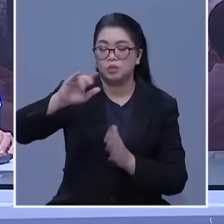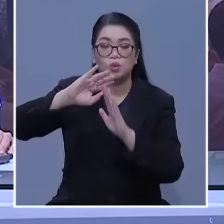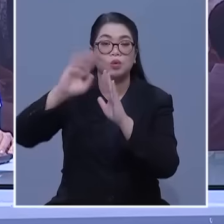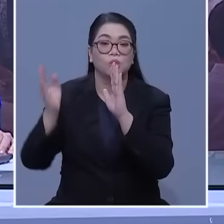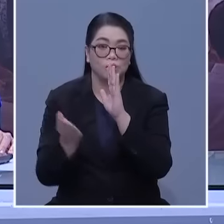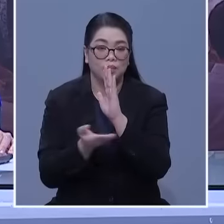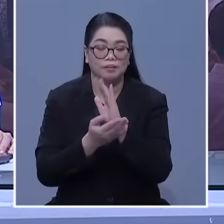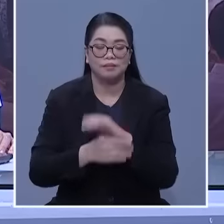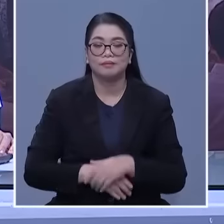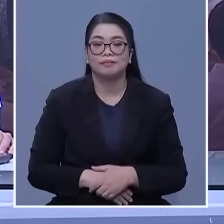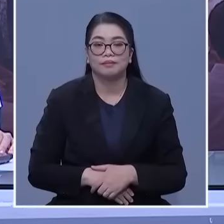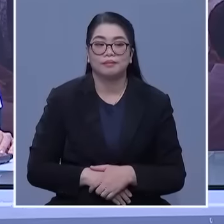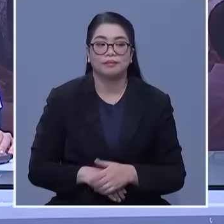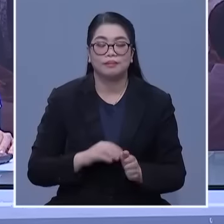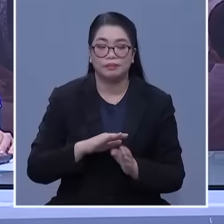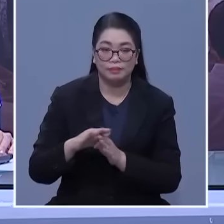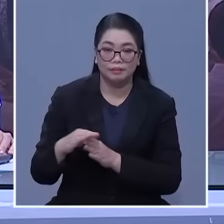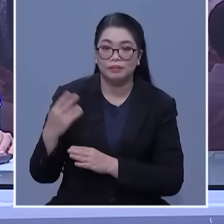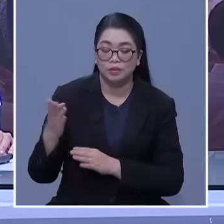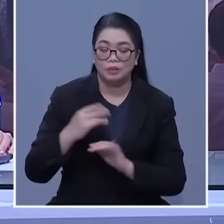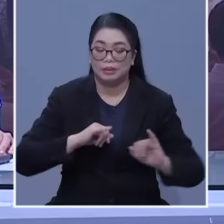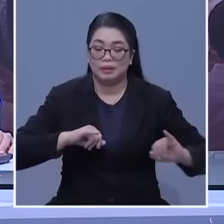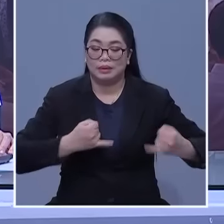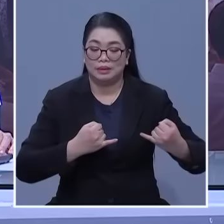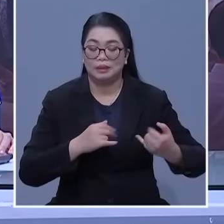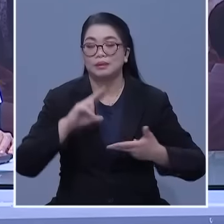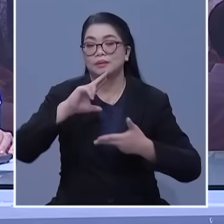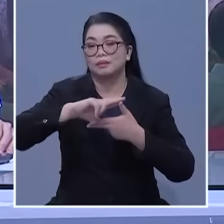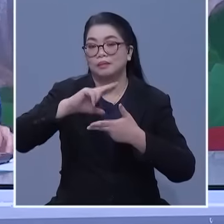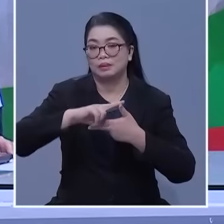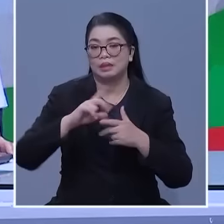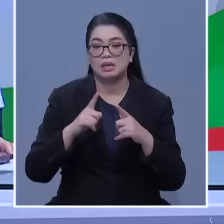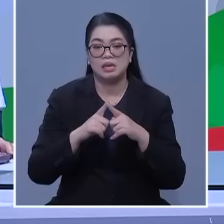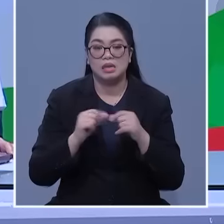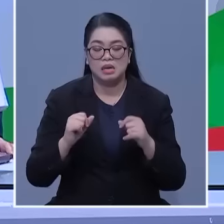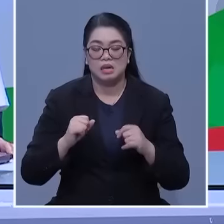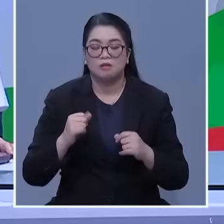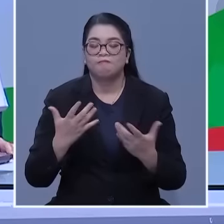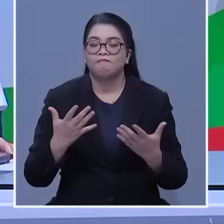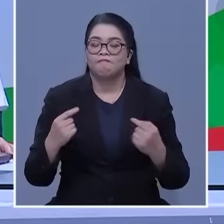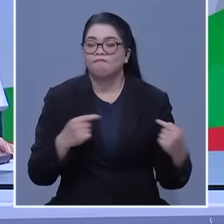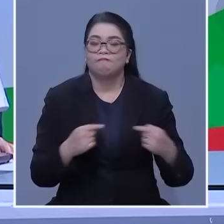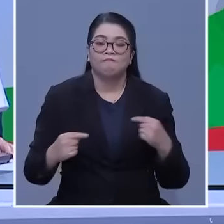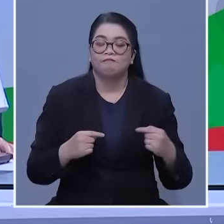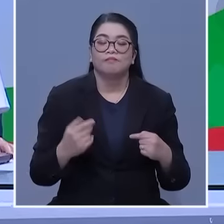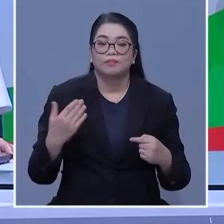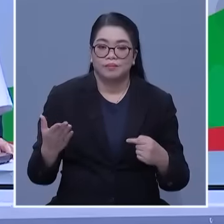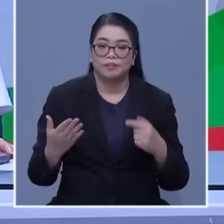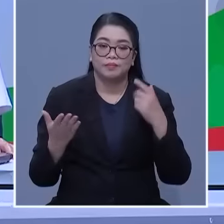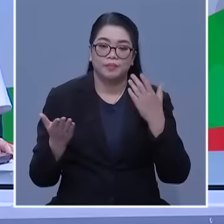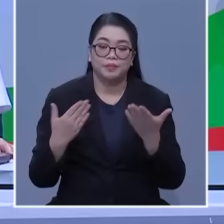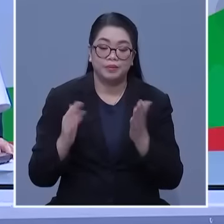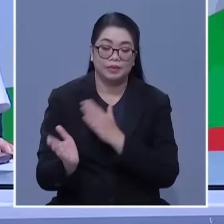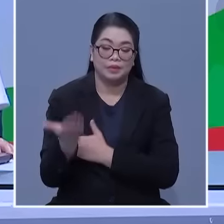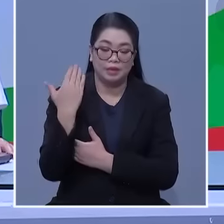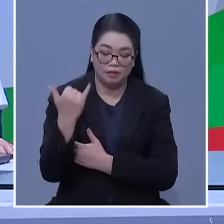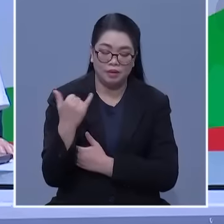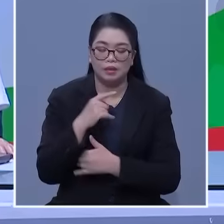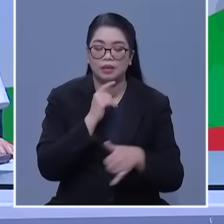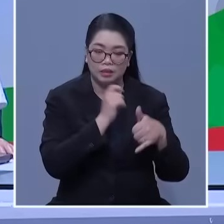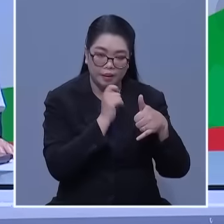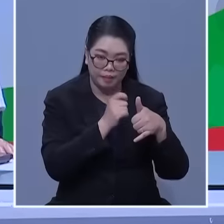ยังอยู่ที่เรื่องของการเมืองสลับไปดูปมขัดแย้งในพรรคพลังประชารัฐเป็นเรื่องเดือดๆจริงๆนะคะเมื่อช่วงเช้าที่ผ่านมาคุณไผ่ลิกก็ยังคงออกมาให้สัม